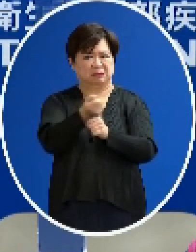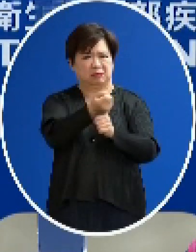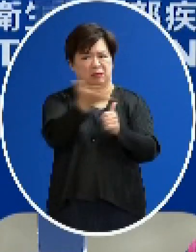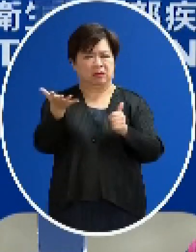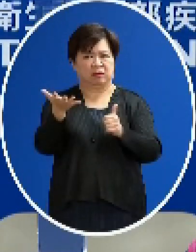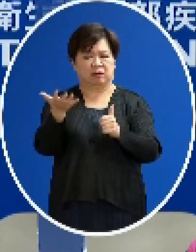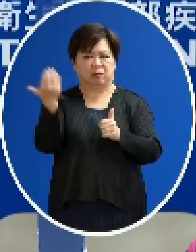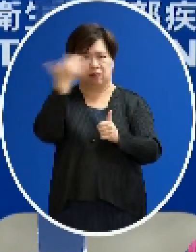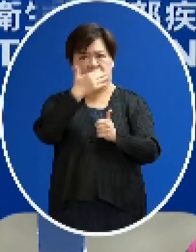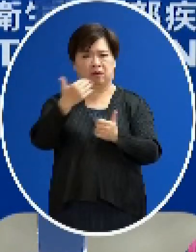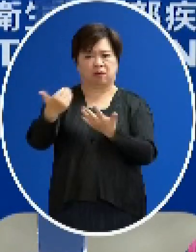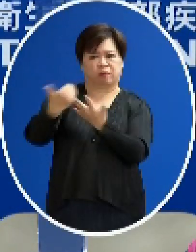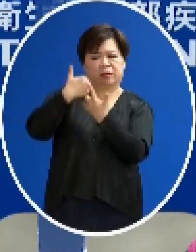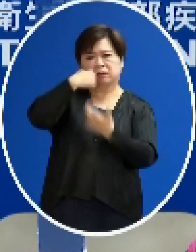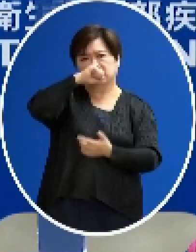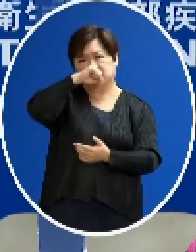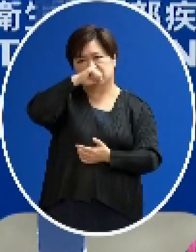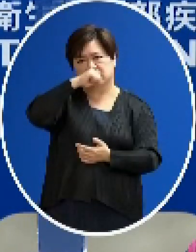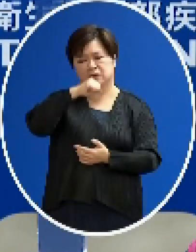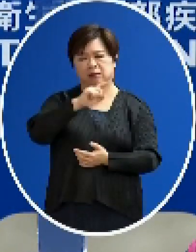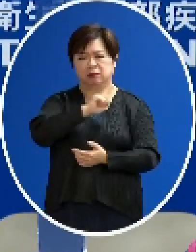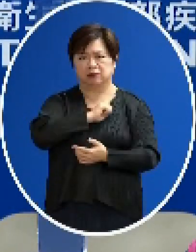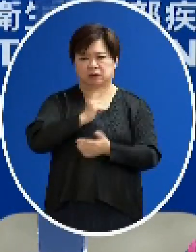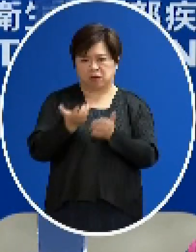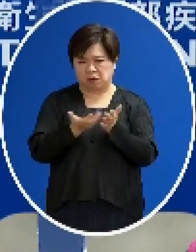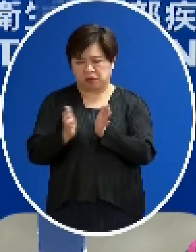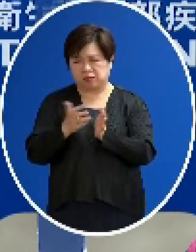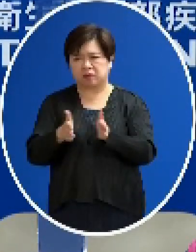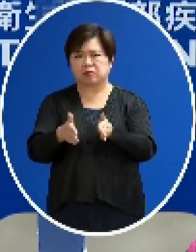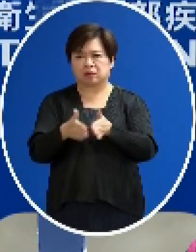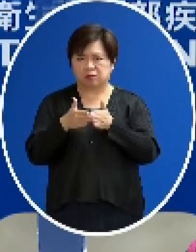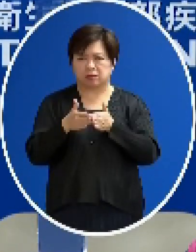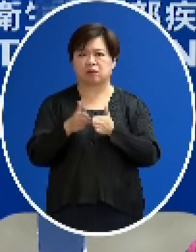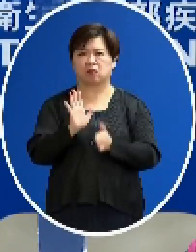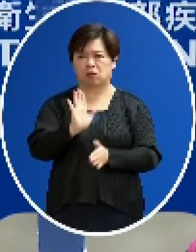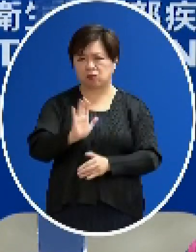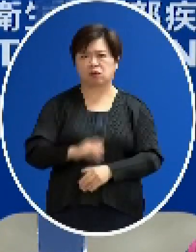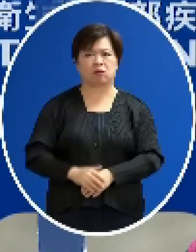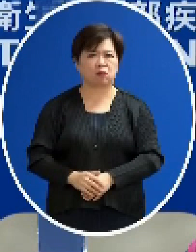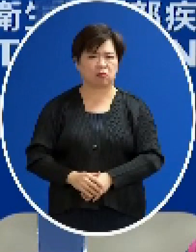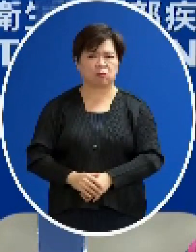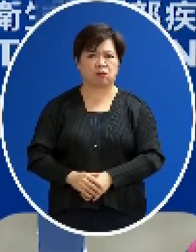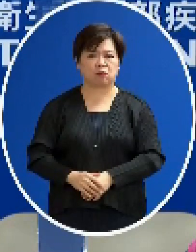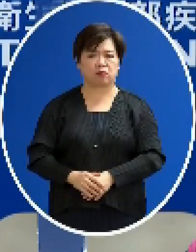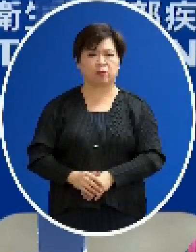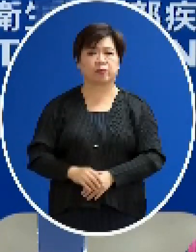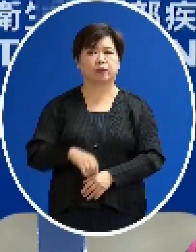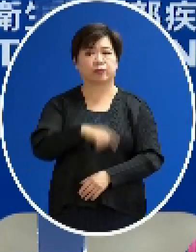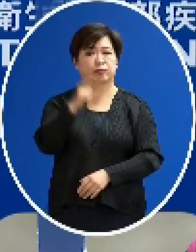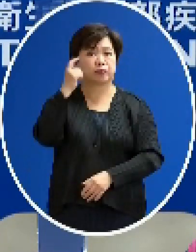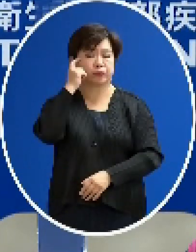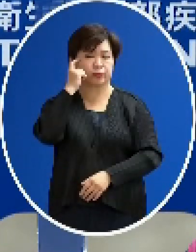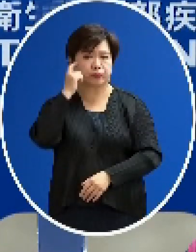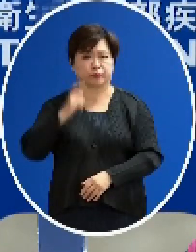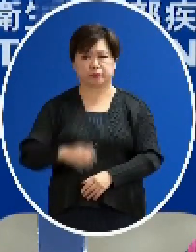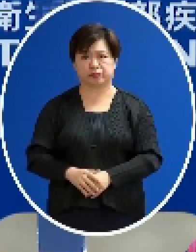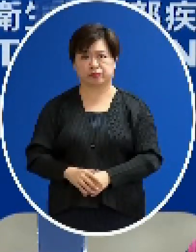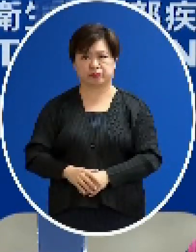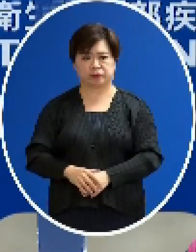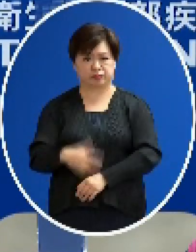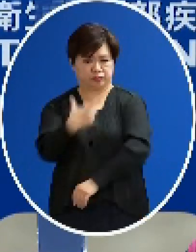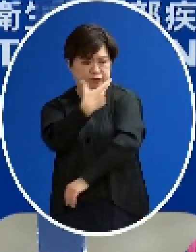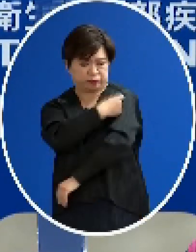进来，所以各方面的准备都要把它做好。好，那大家一方面又觉得哈这疫